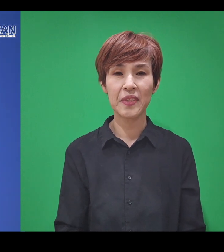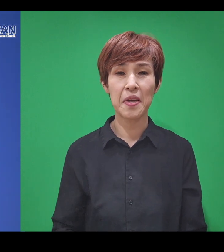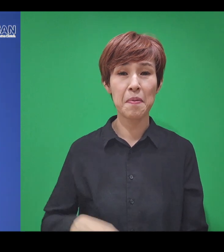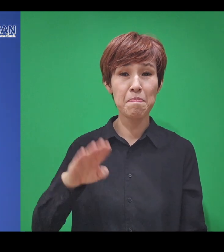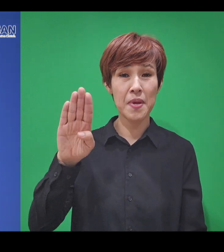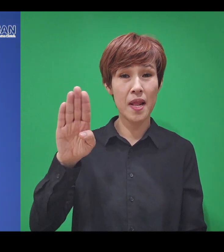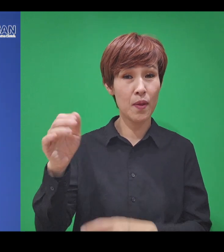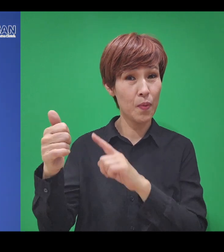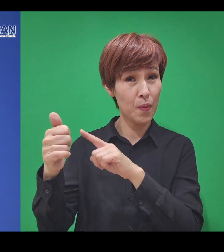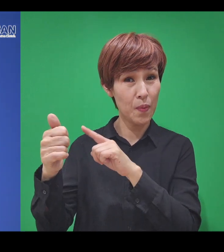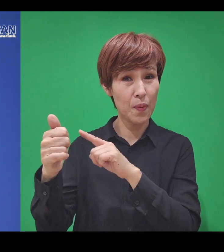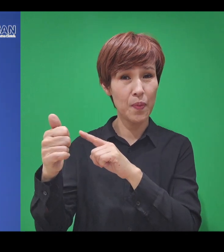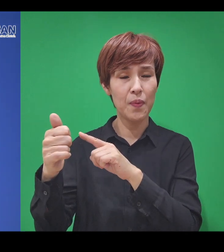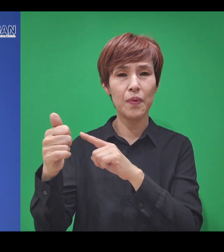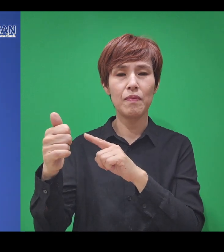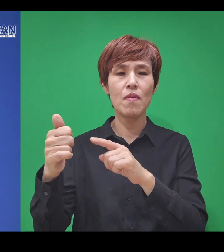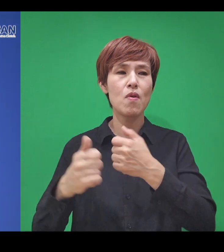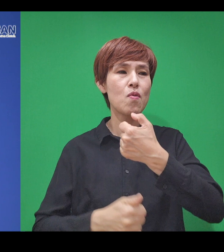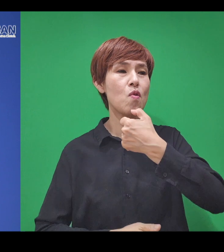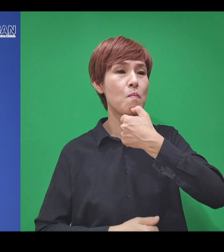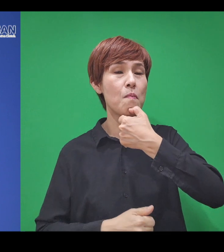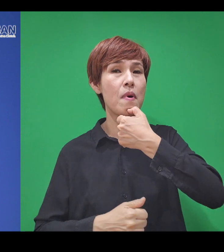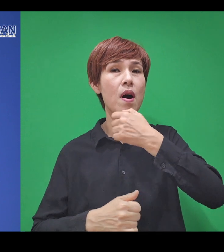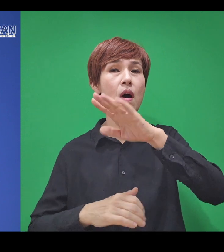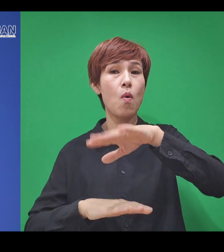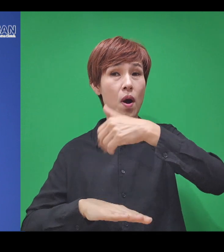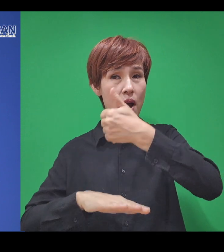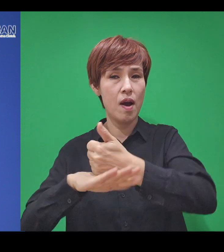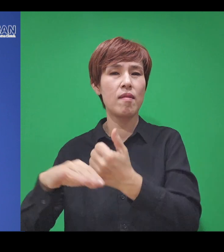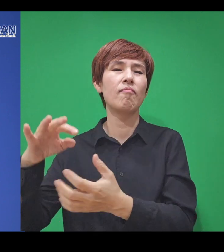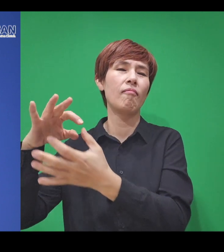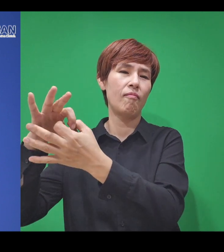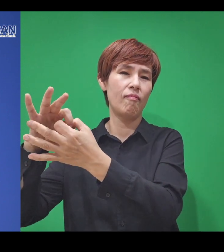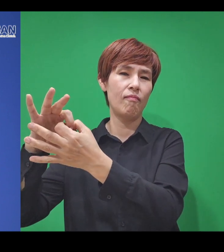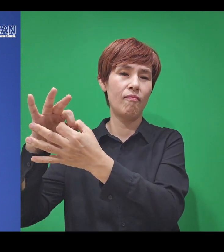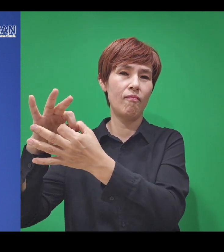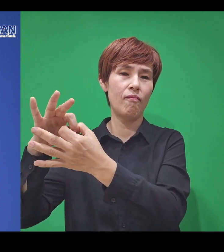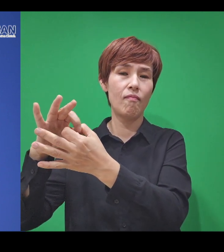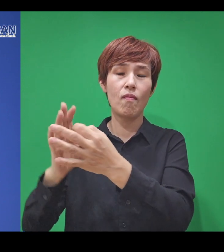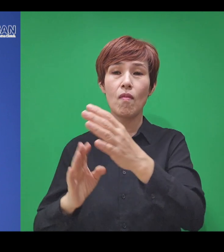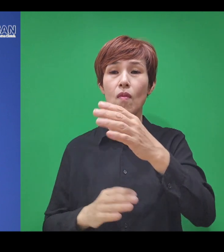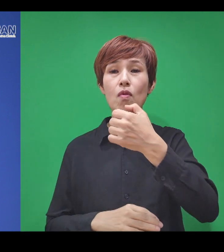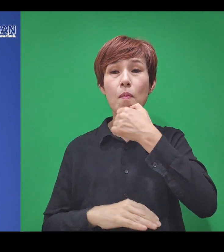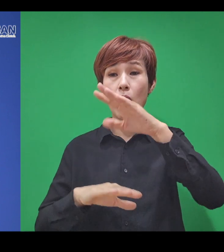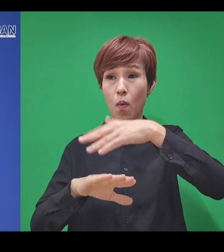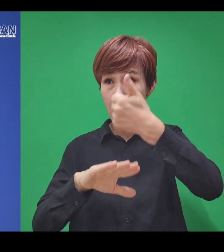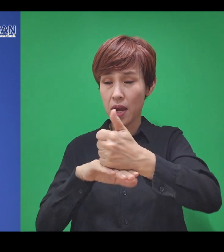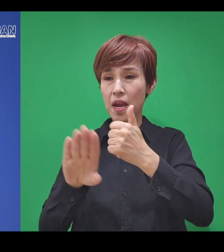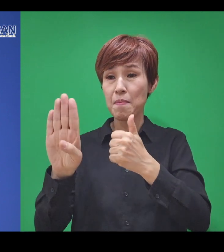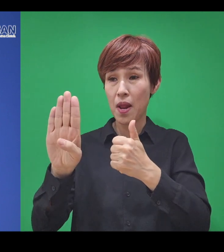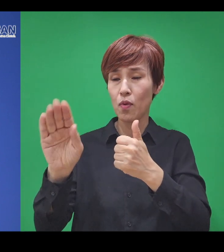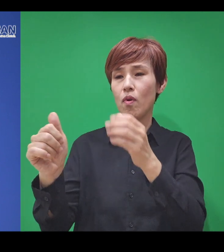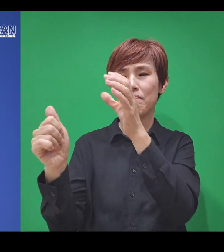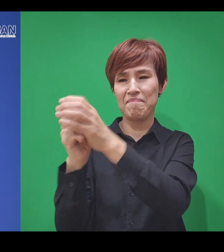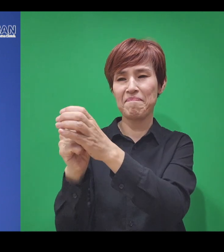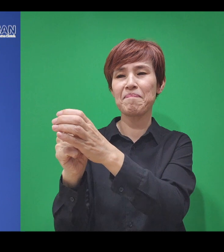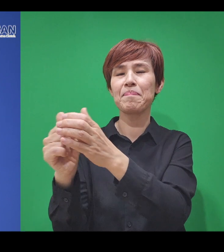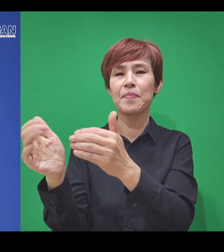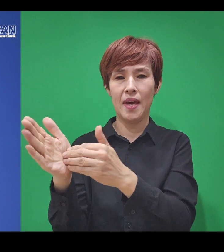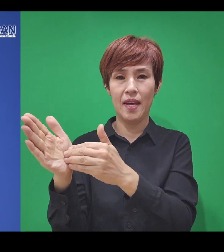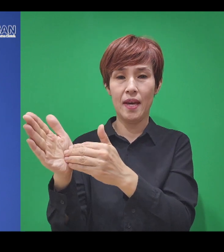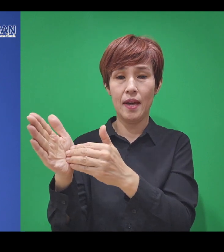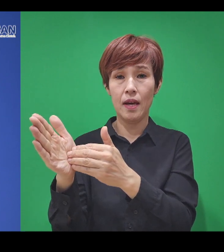빌라도는 로마 황제가 세웠습니다. 로마 황제가 빌라도를 세운 이유는 로마